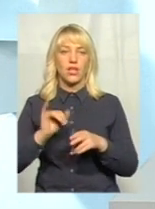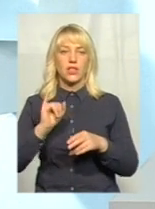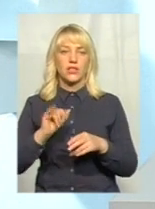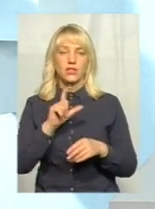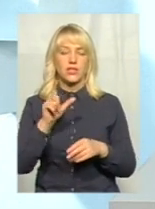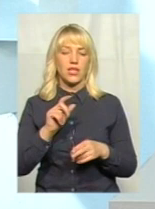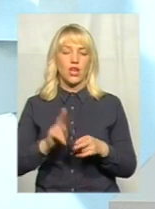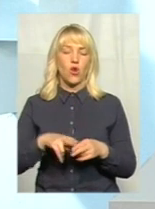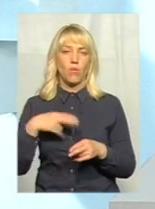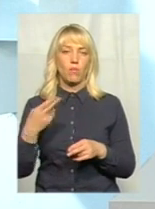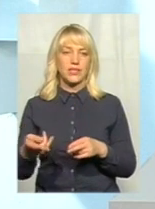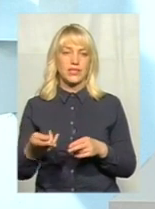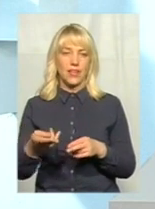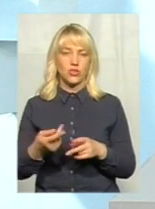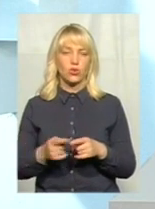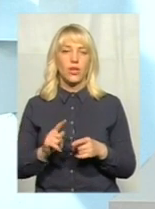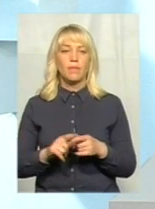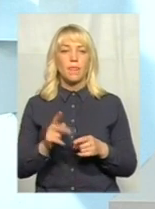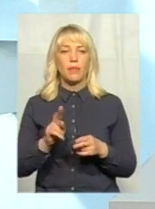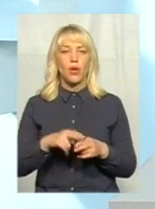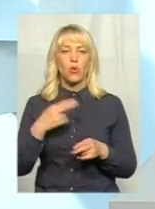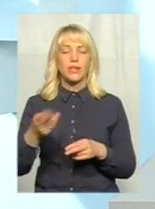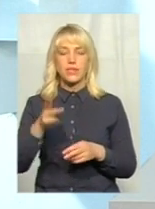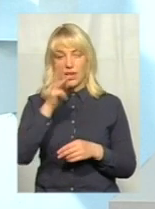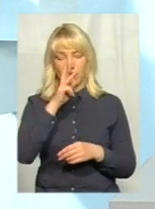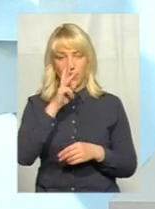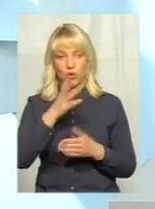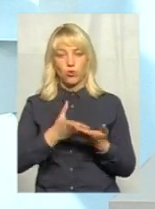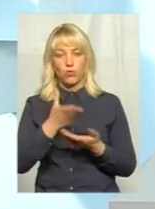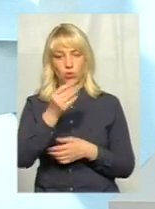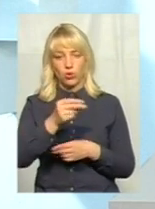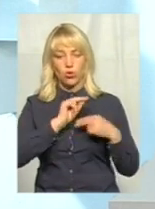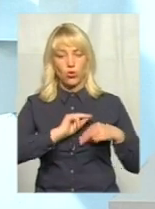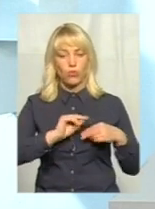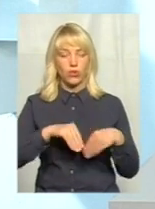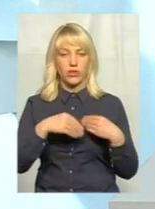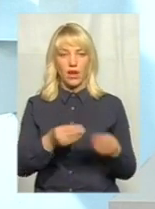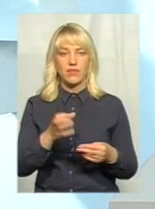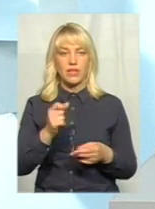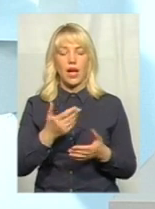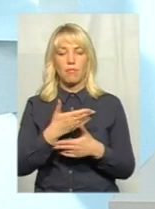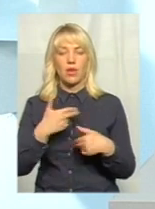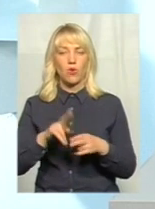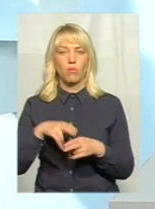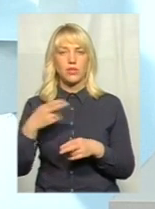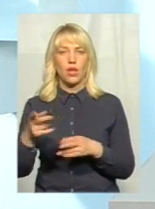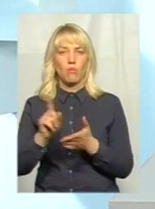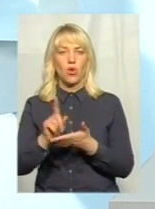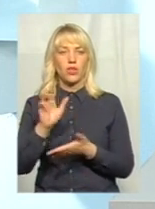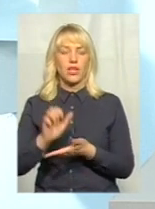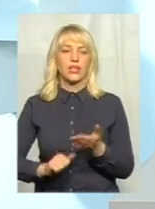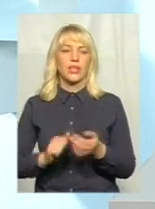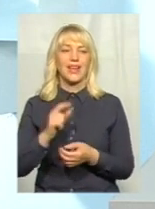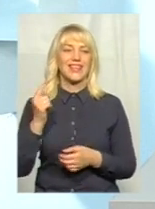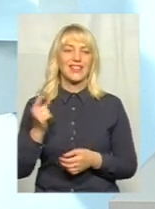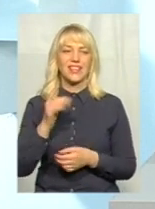внеску. Ми компенсуємо, скажімо так, заробітну плату платить роботодавець, ми йому компенсуємо ті податки, внески, єдиний соціальний внесок,